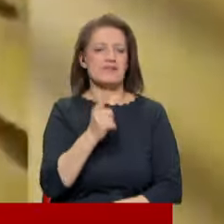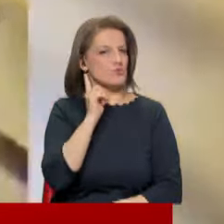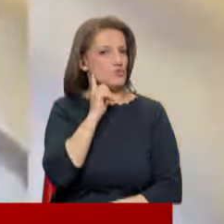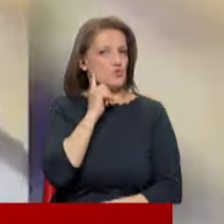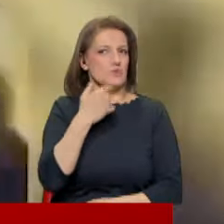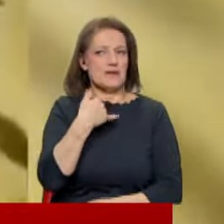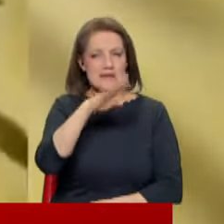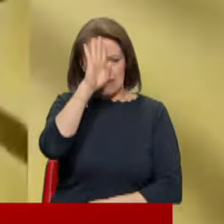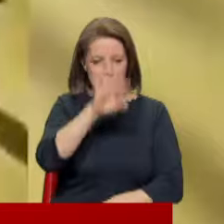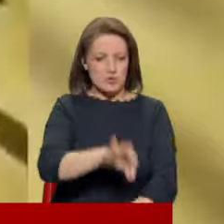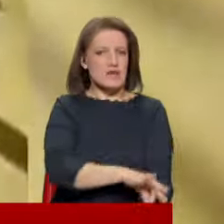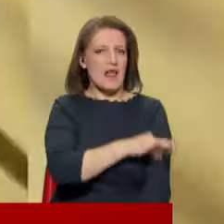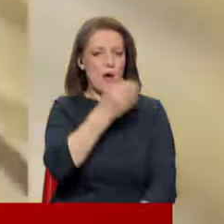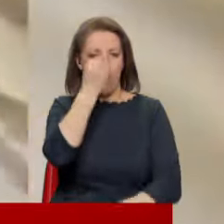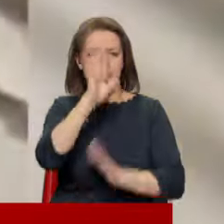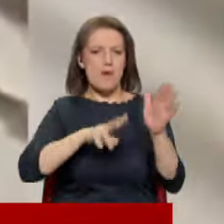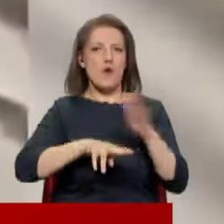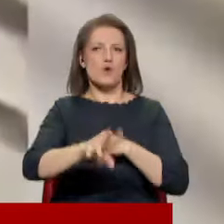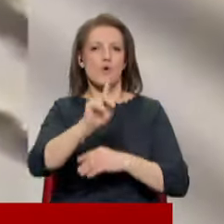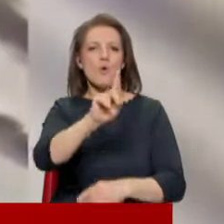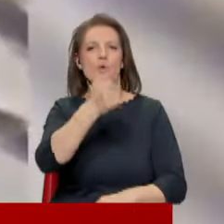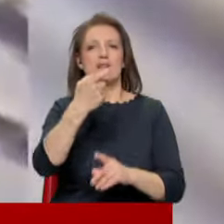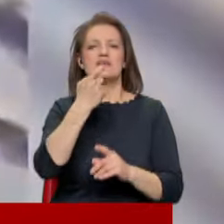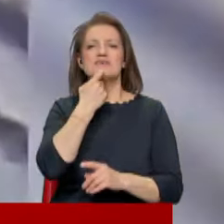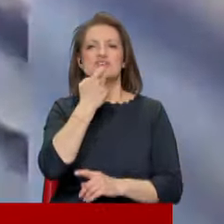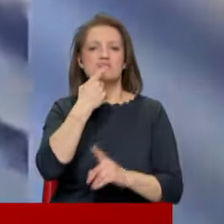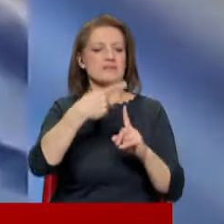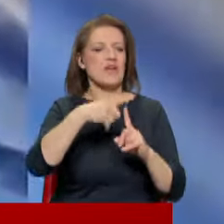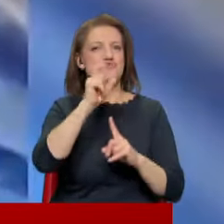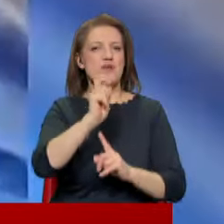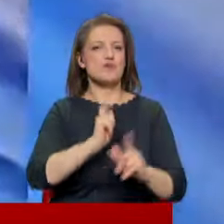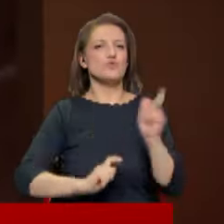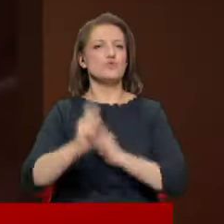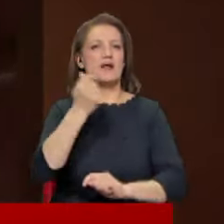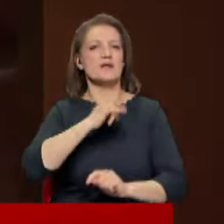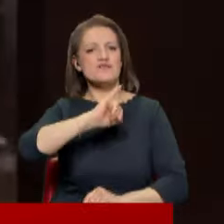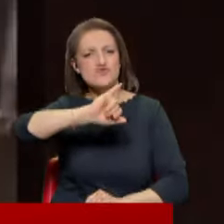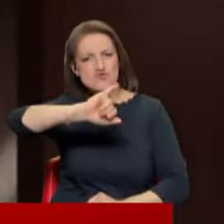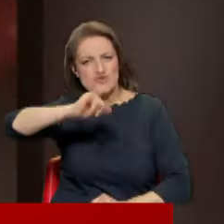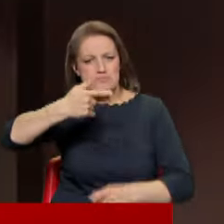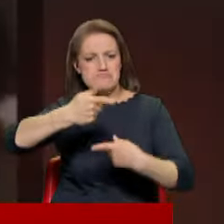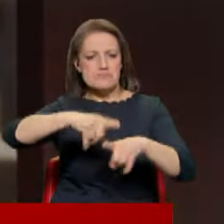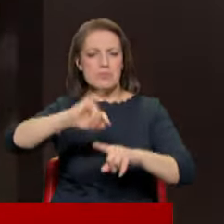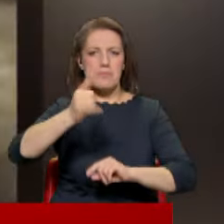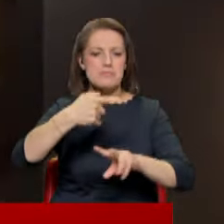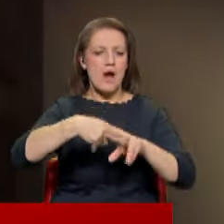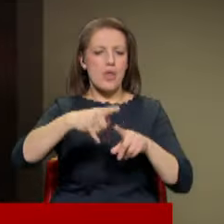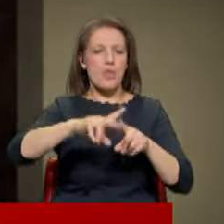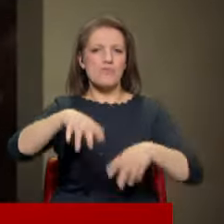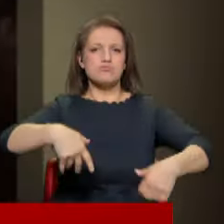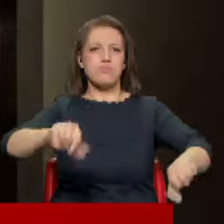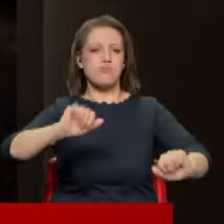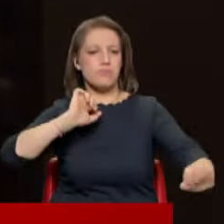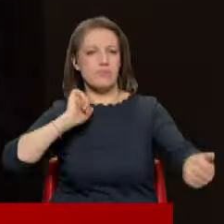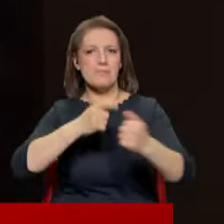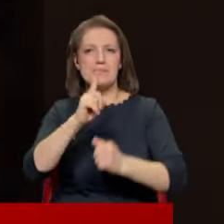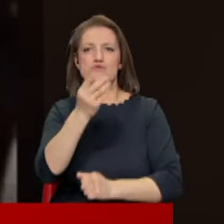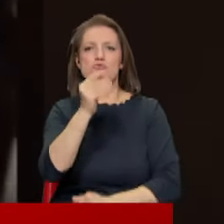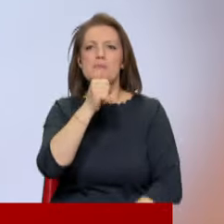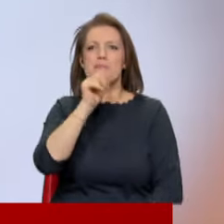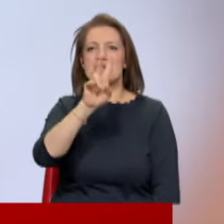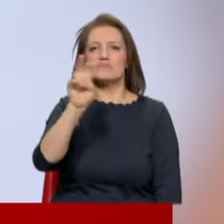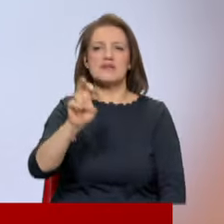duydum. İstanbul Sarıyer'de orman yolunda 16 yaşındaki TC'nin kullandığı lüks araç ATV'lere çarptı. Bir çocuk babası